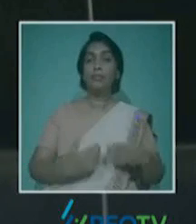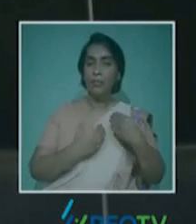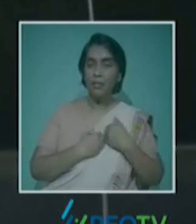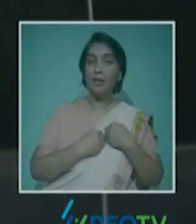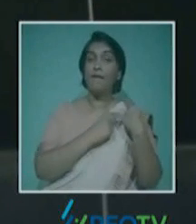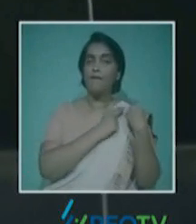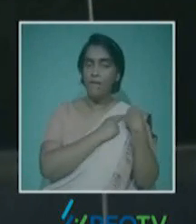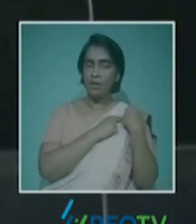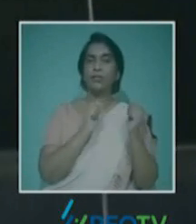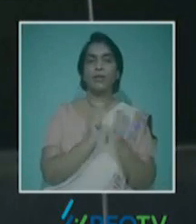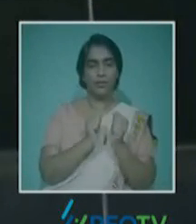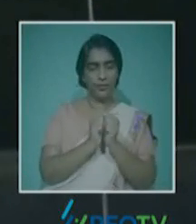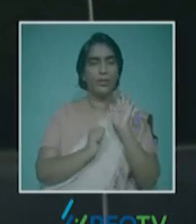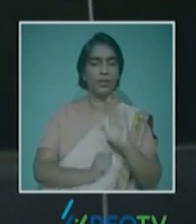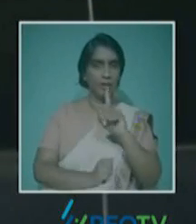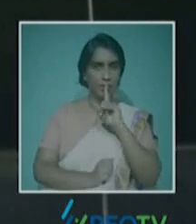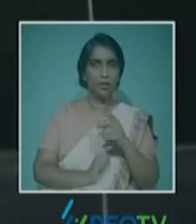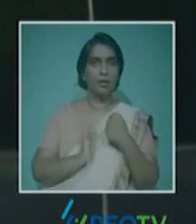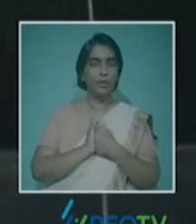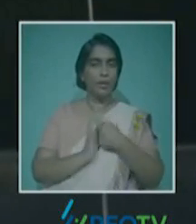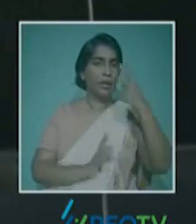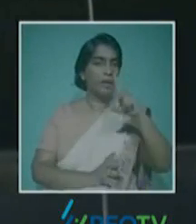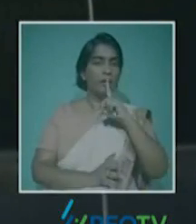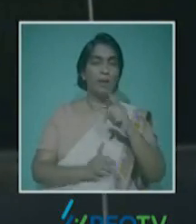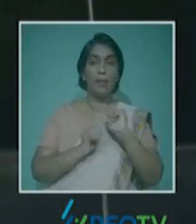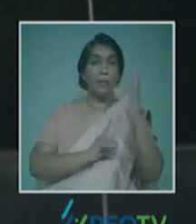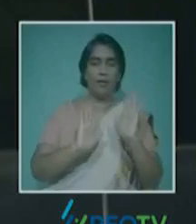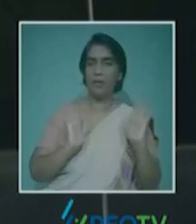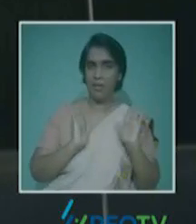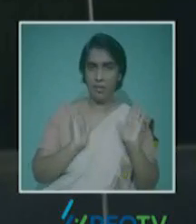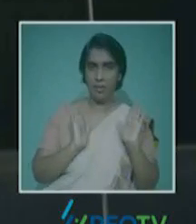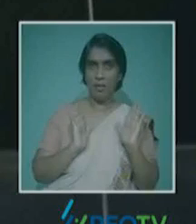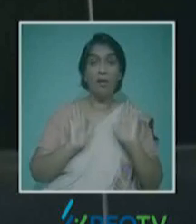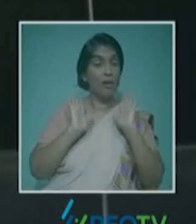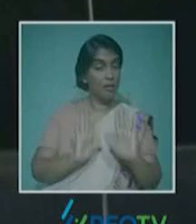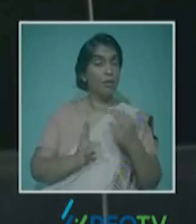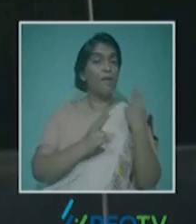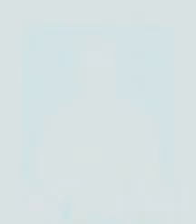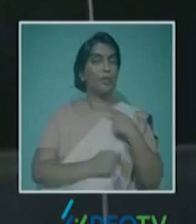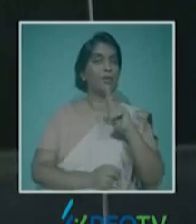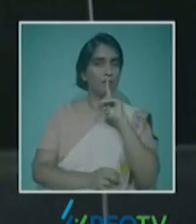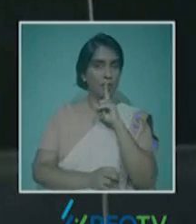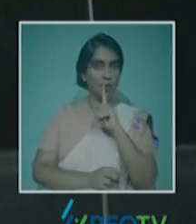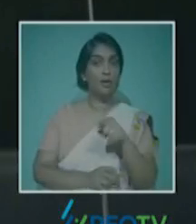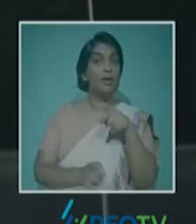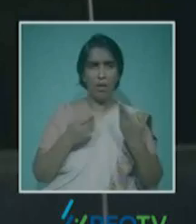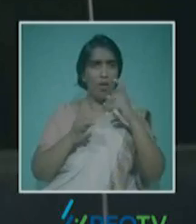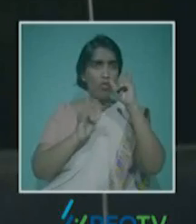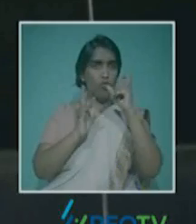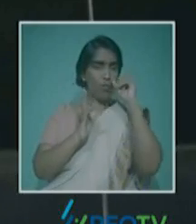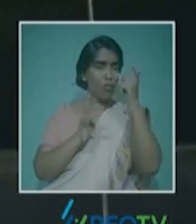කීමෙන් කටයුතු කරන නිසා තමයි ගරු නියෝජ්‍ය කතා නැගතුමනි මේක සභාගත කරන්නේ නැත්තේ. මම හැබැයි වග කීමෙන් එතුමාට කියනවා මේක තමයි